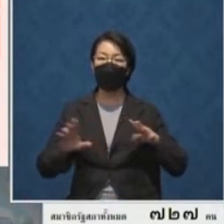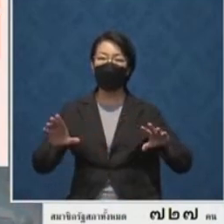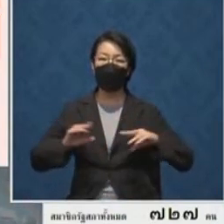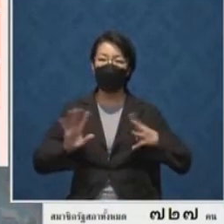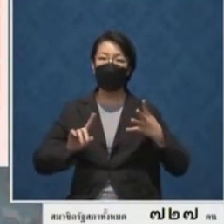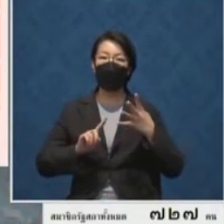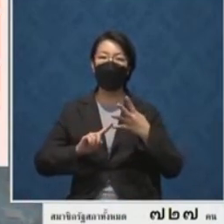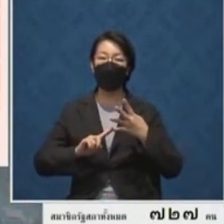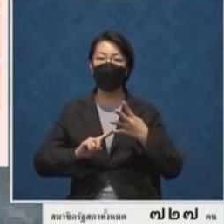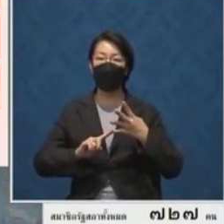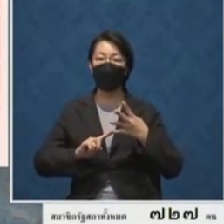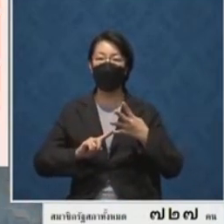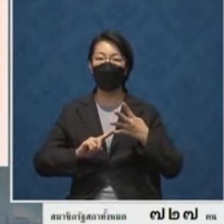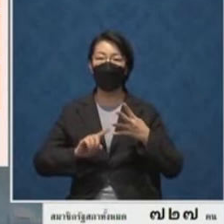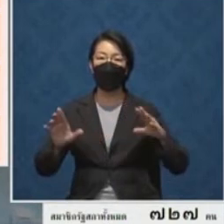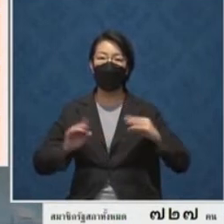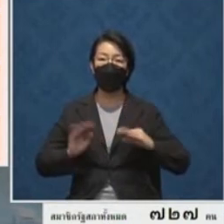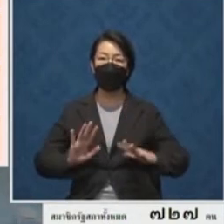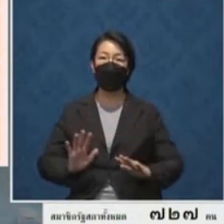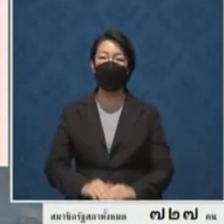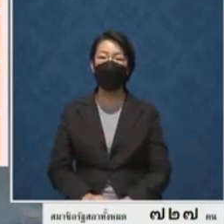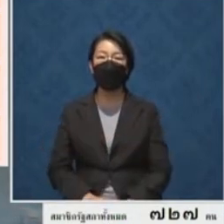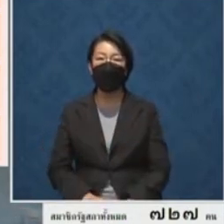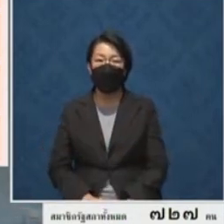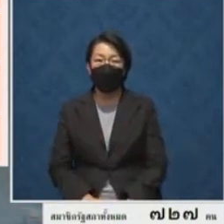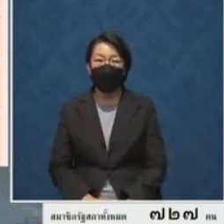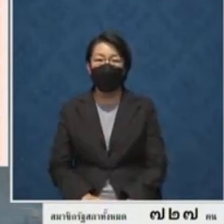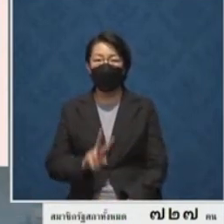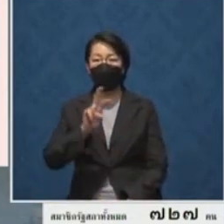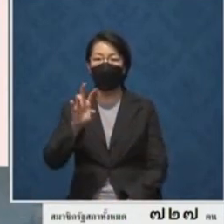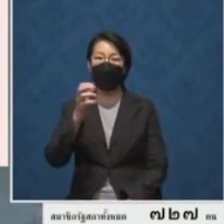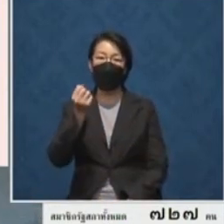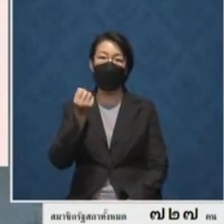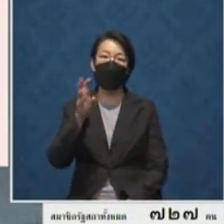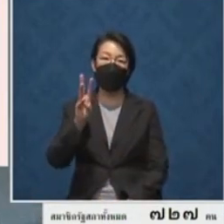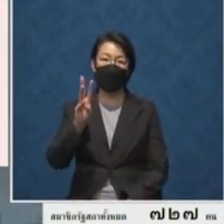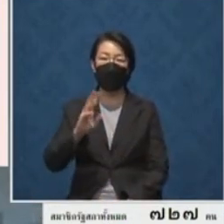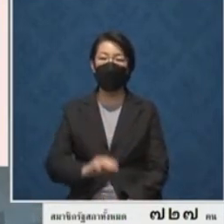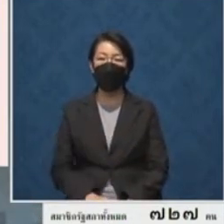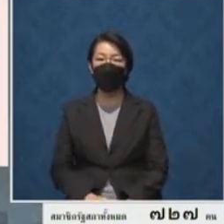และ4ไม่รับหลักการครับ 216นางสาวธนพรโสมทองแดง